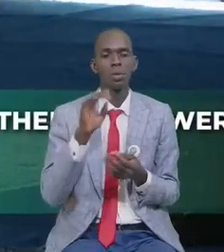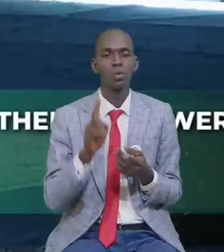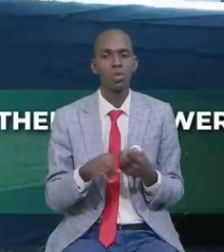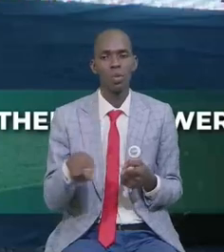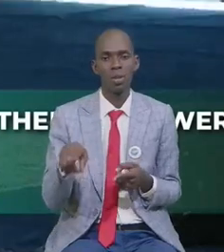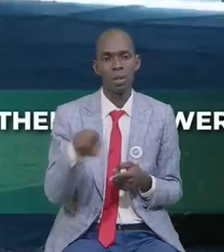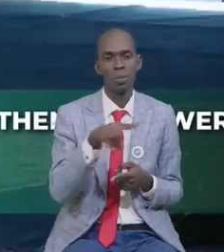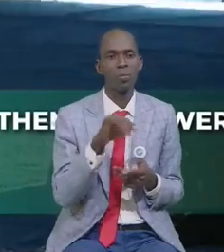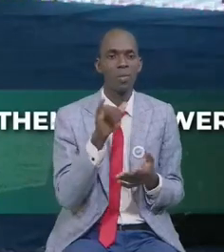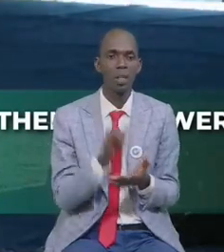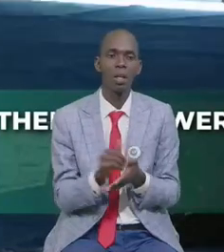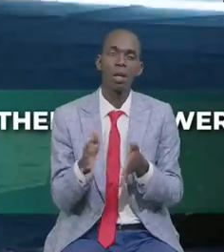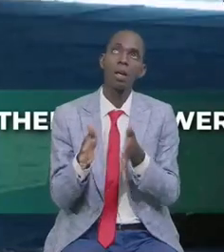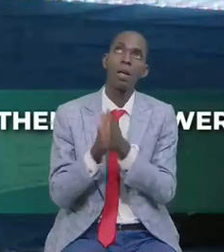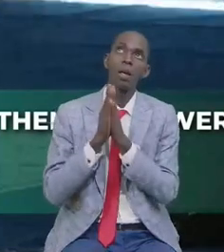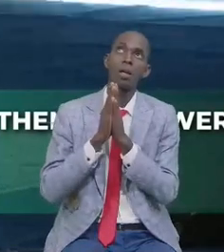demandent?